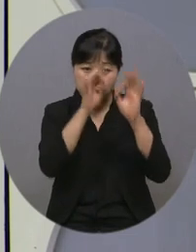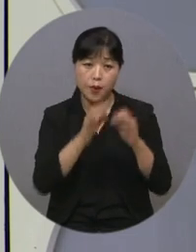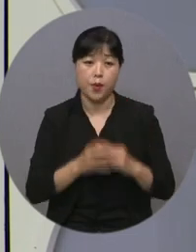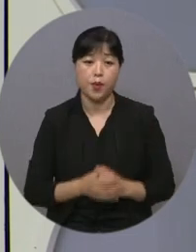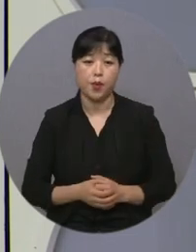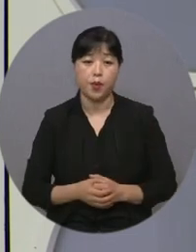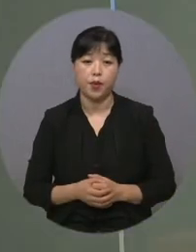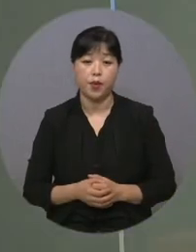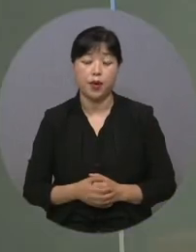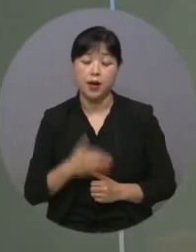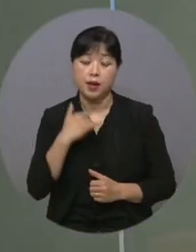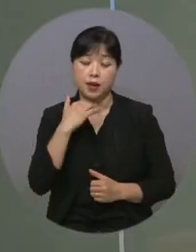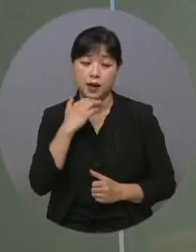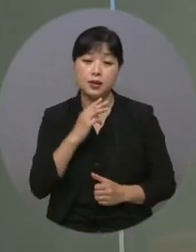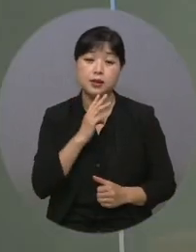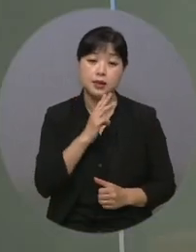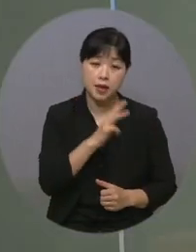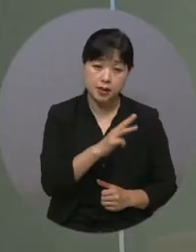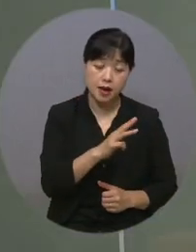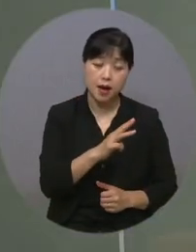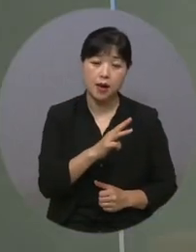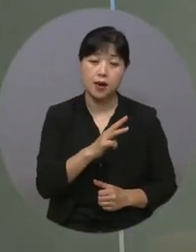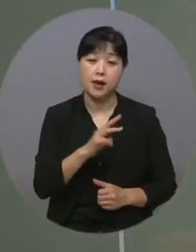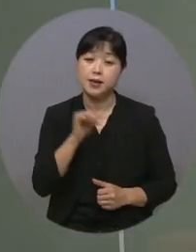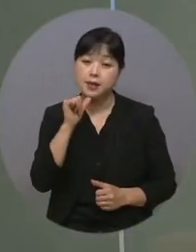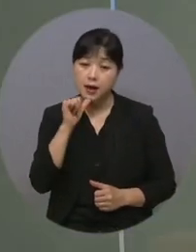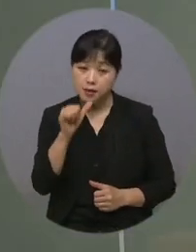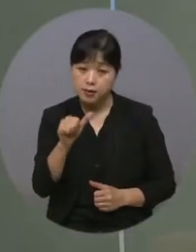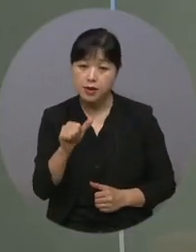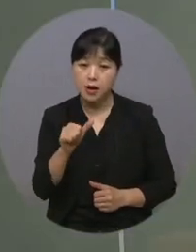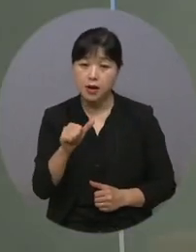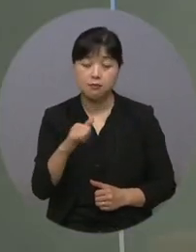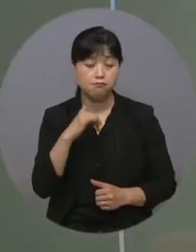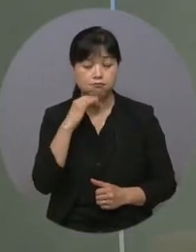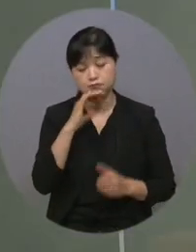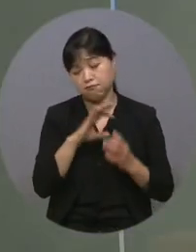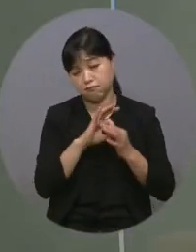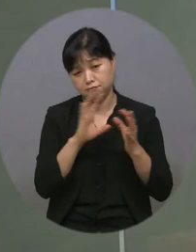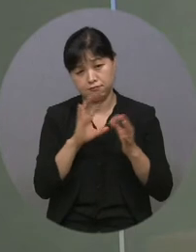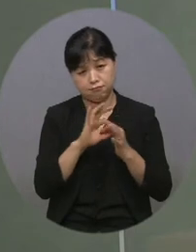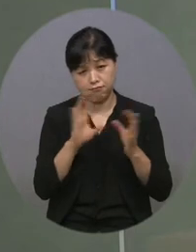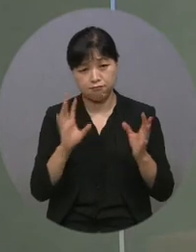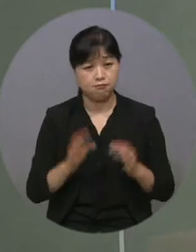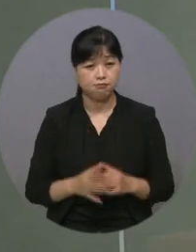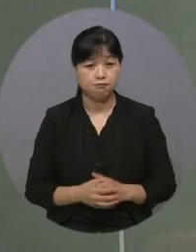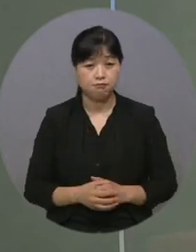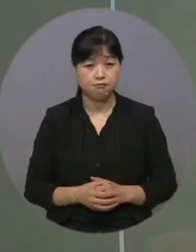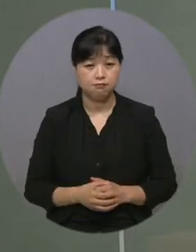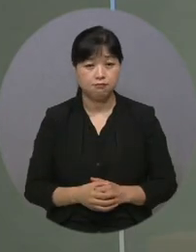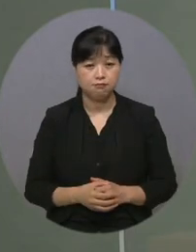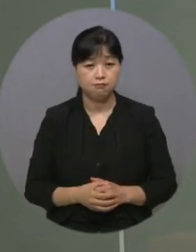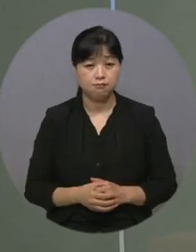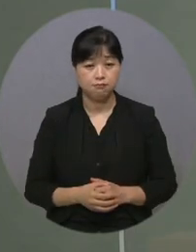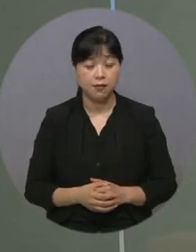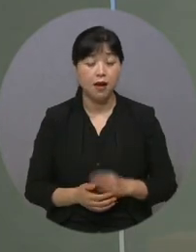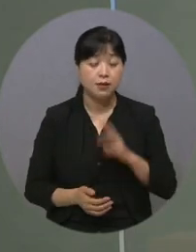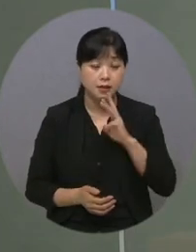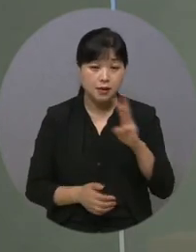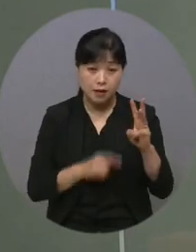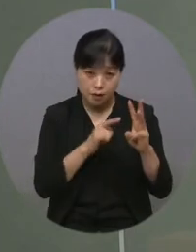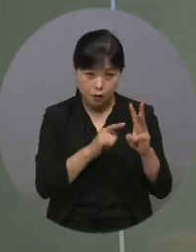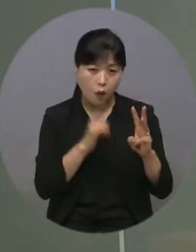이게 지금 3살 뭐 5살 나이에 불문하고 벌써 지금 3살